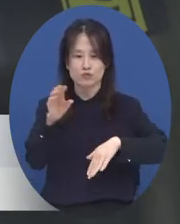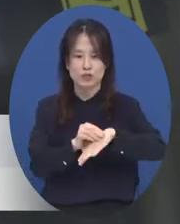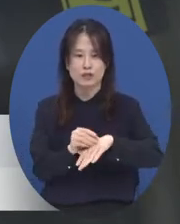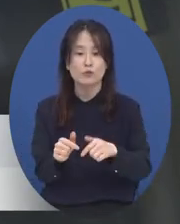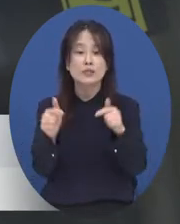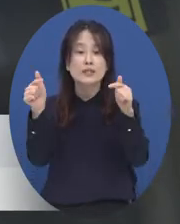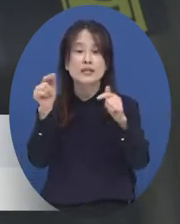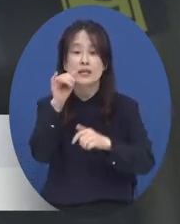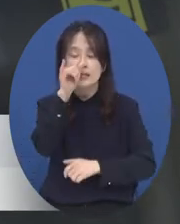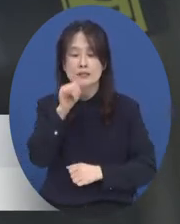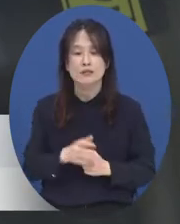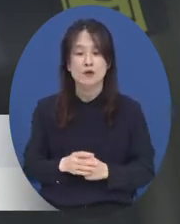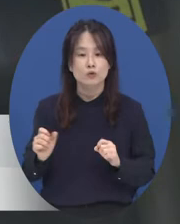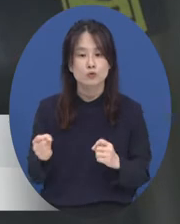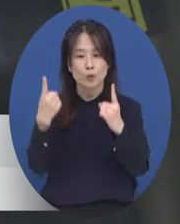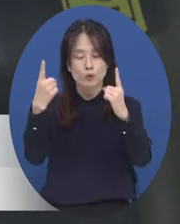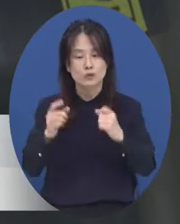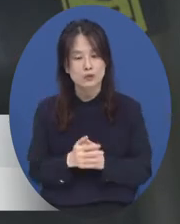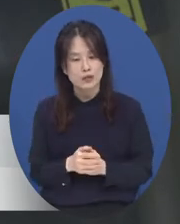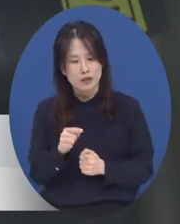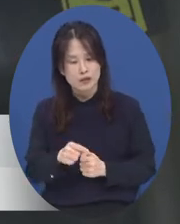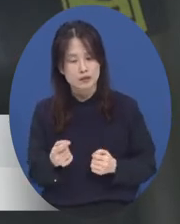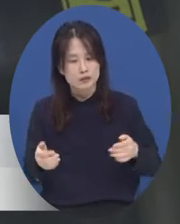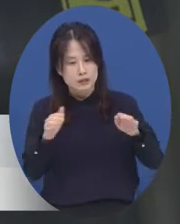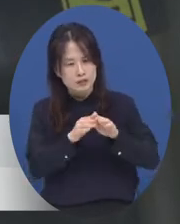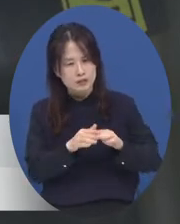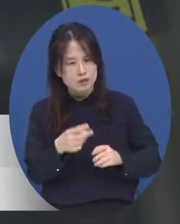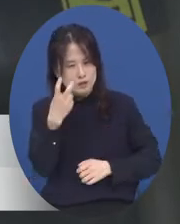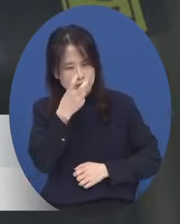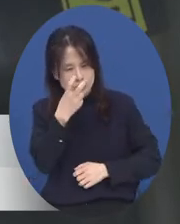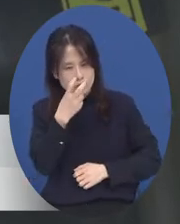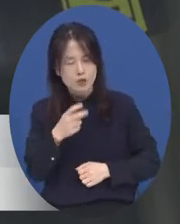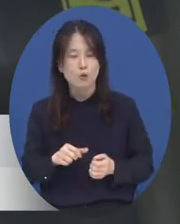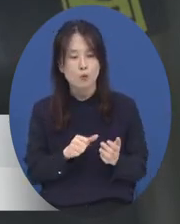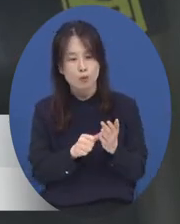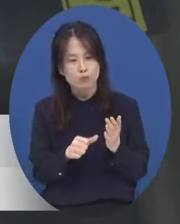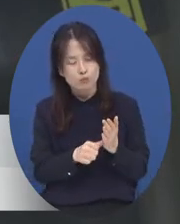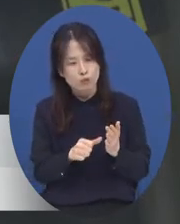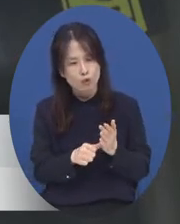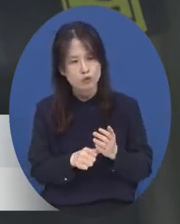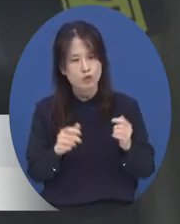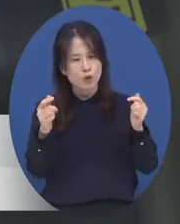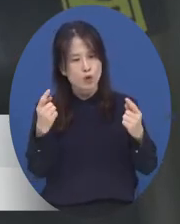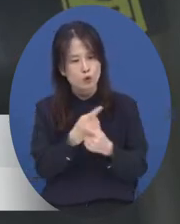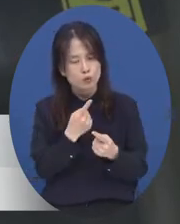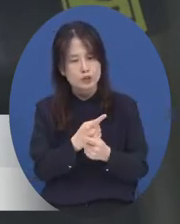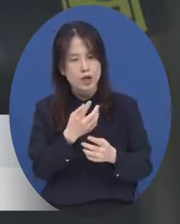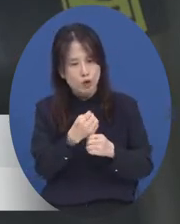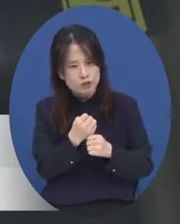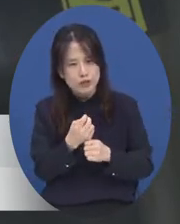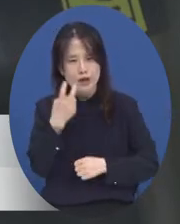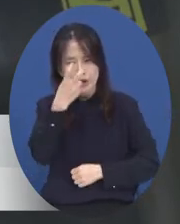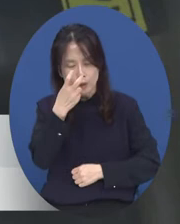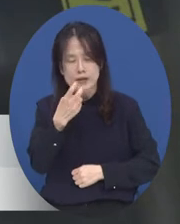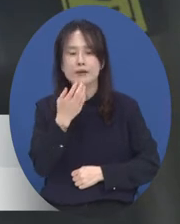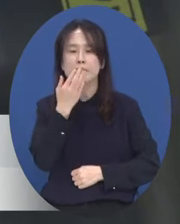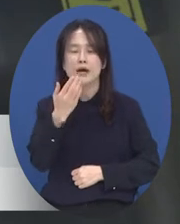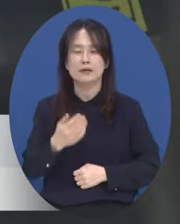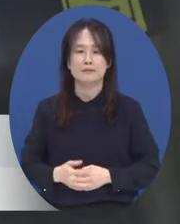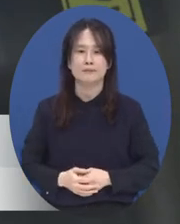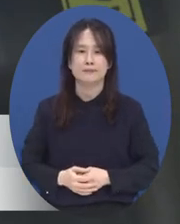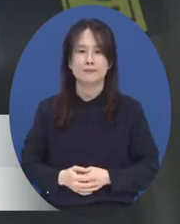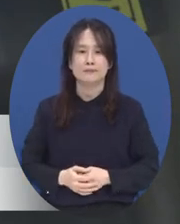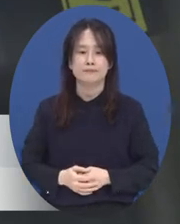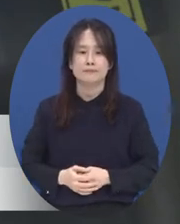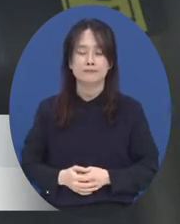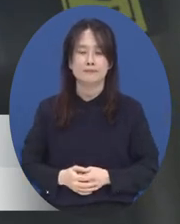확대합니다 실시간으로 방지시설 상태를 확인하고 소모품 교체 주기를 파악할 수 있어 효율적으로 관리할 수 있을 전망입니다